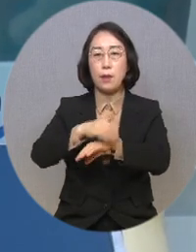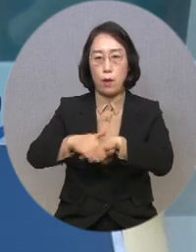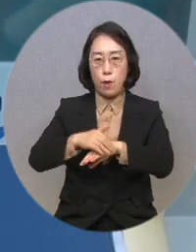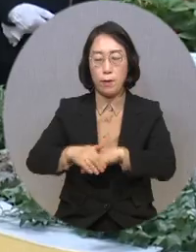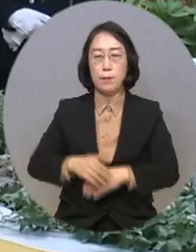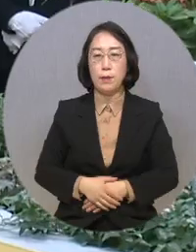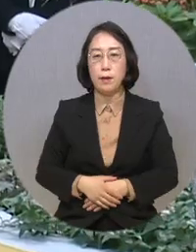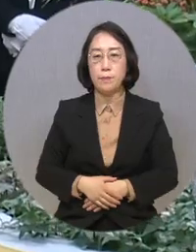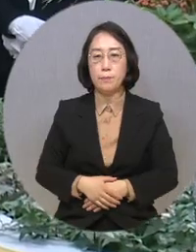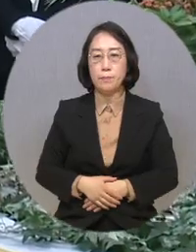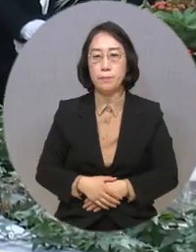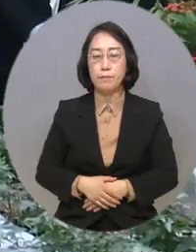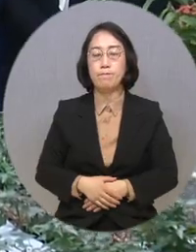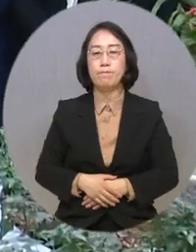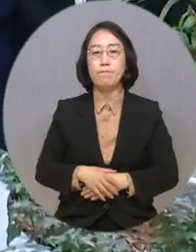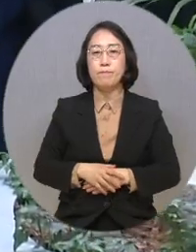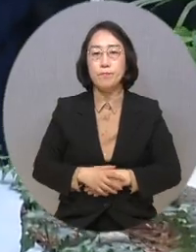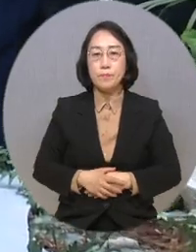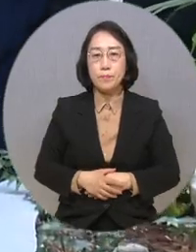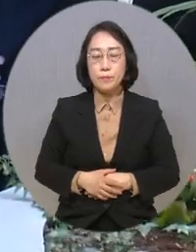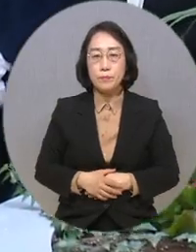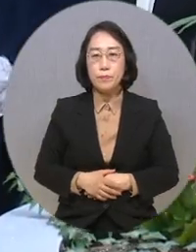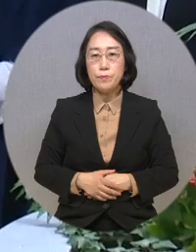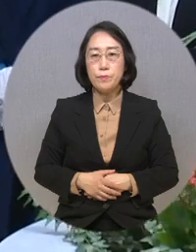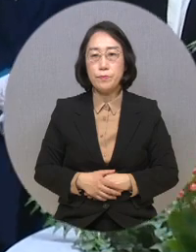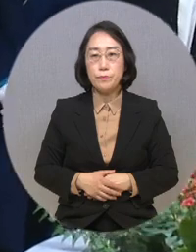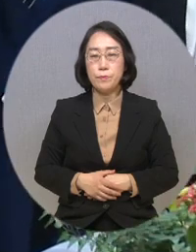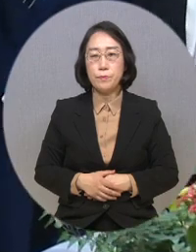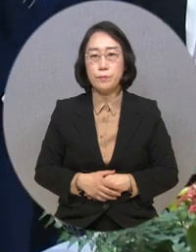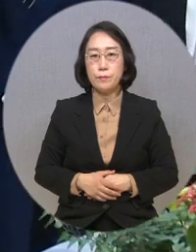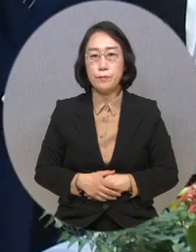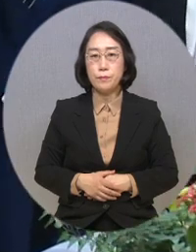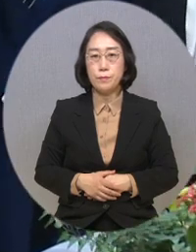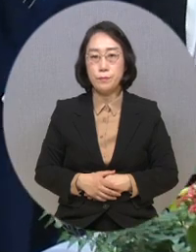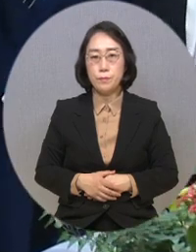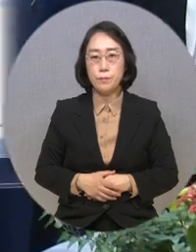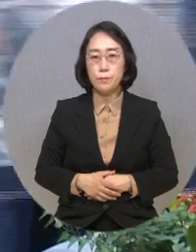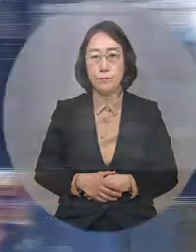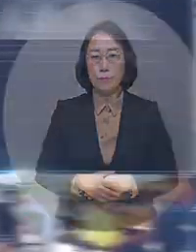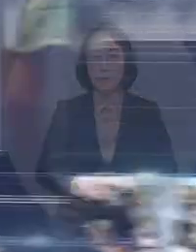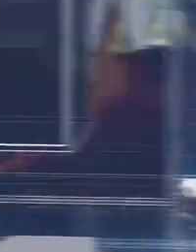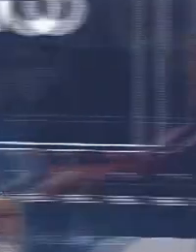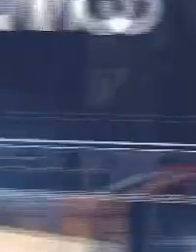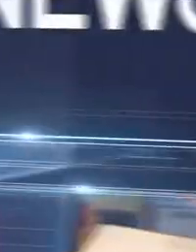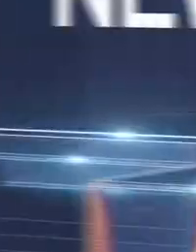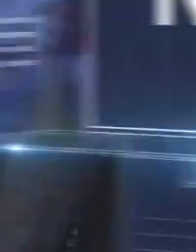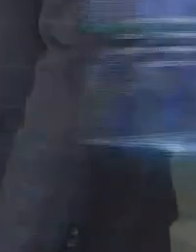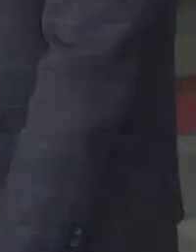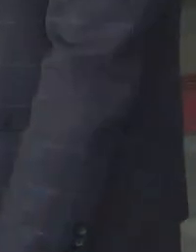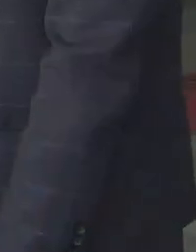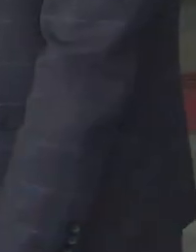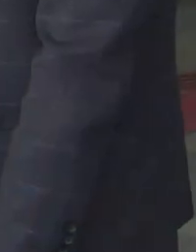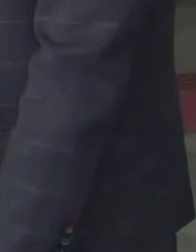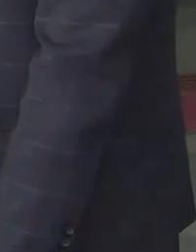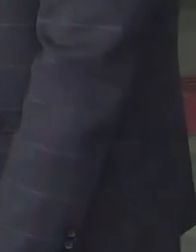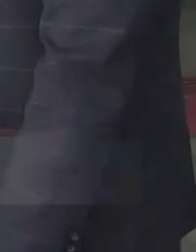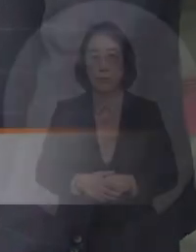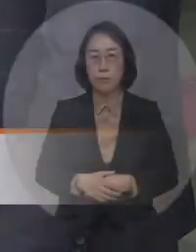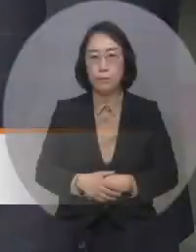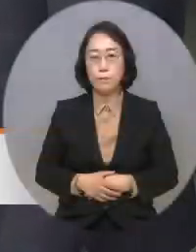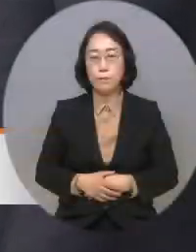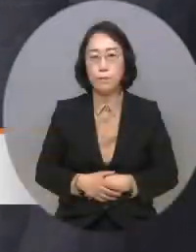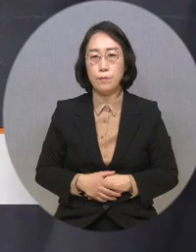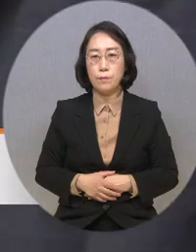방침입니다. 복지TV 뉴스 이영춘입니다.